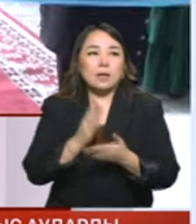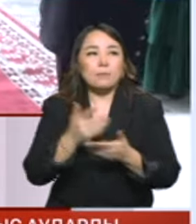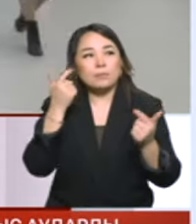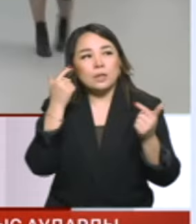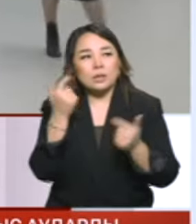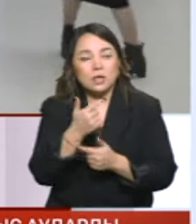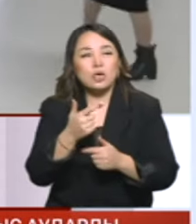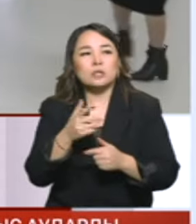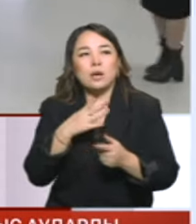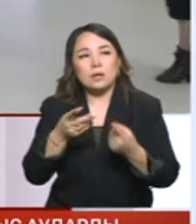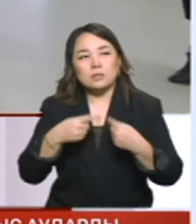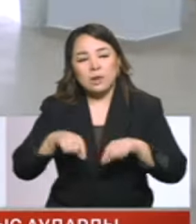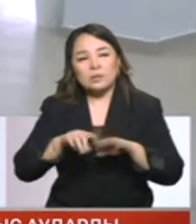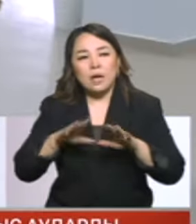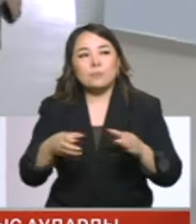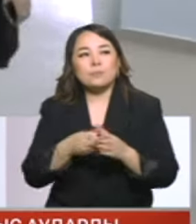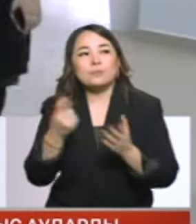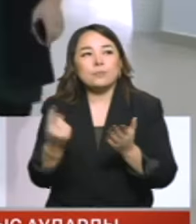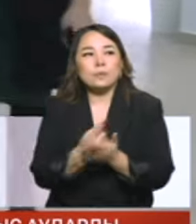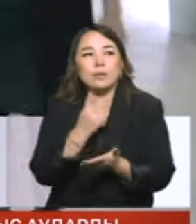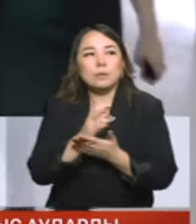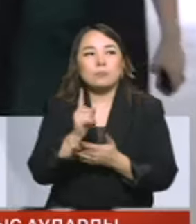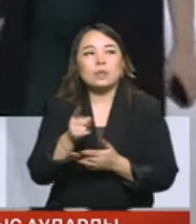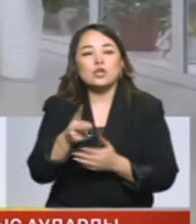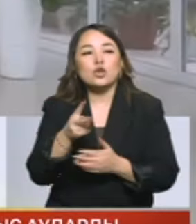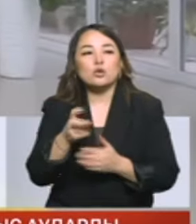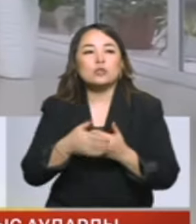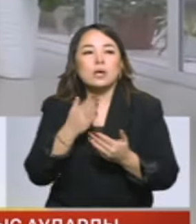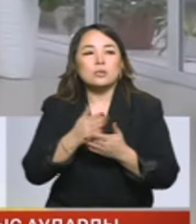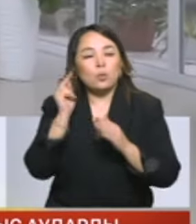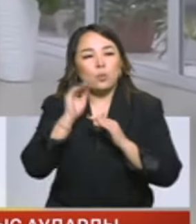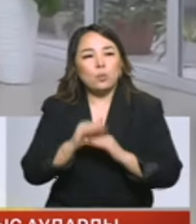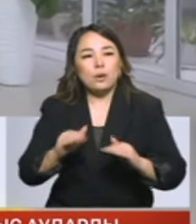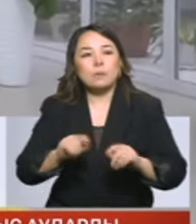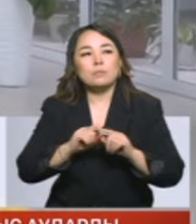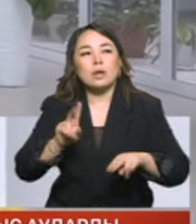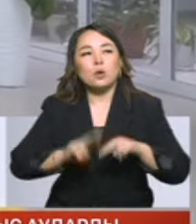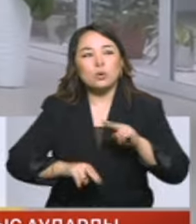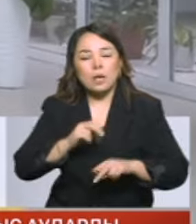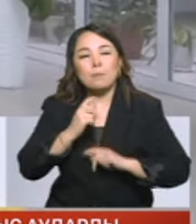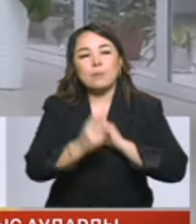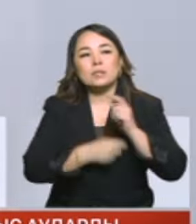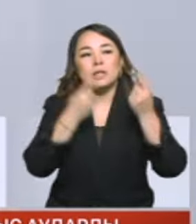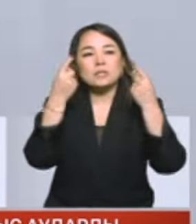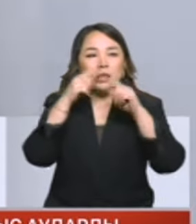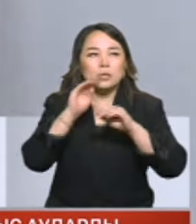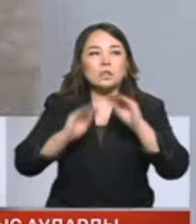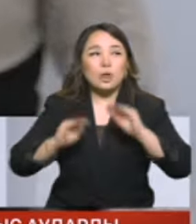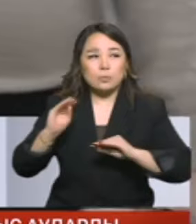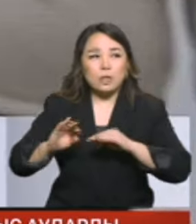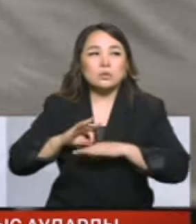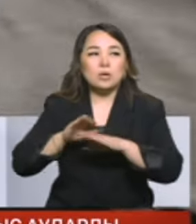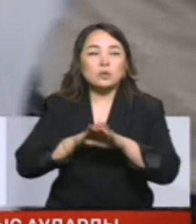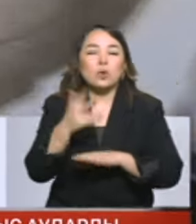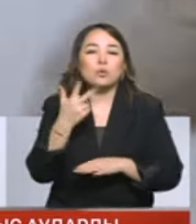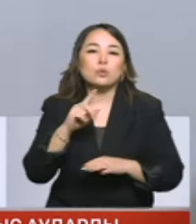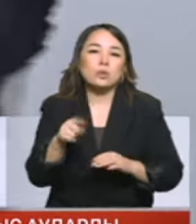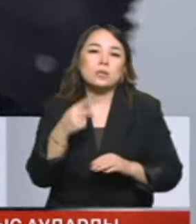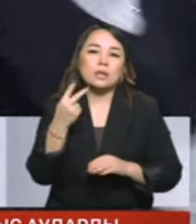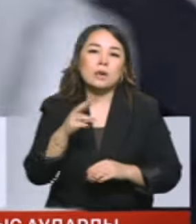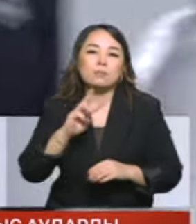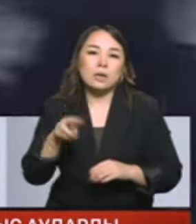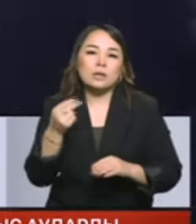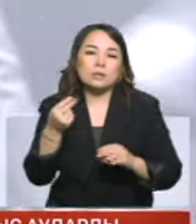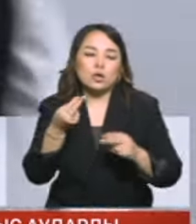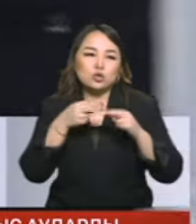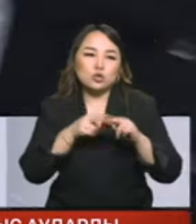білім шаңырақтарының алғашқысы. 1200 оқушыға арналған мектеп құрылысы мен материалдық техникалық жабдықтауына 3,2